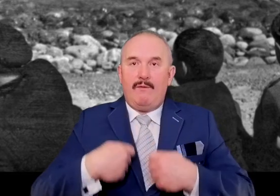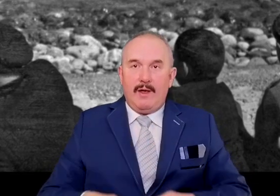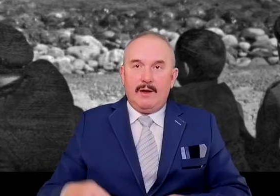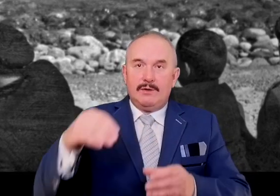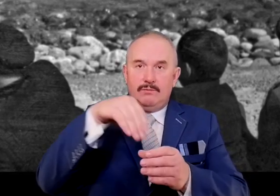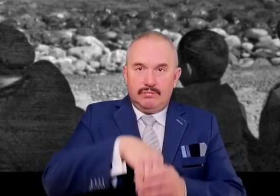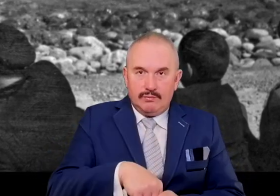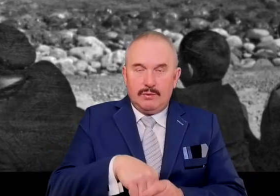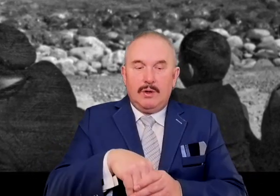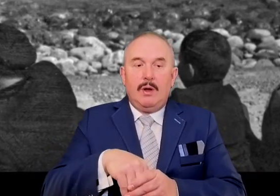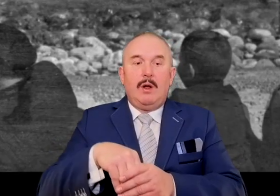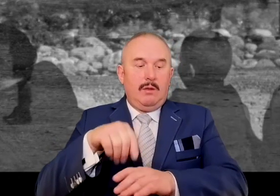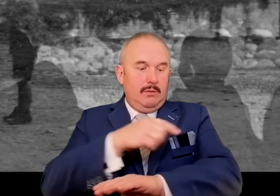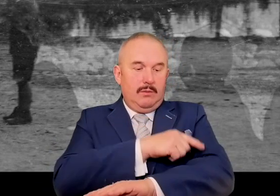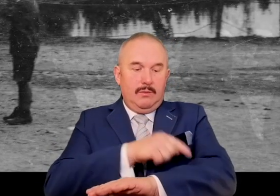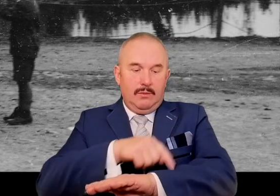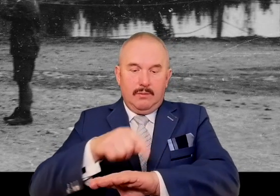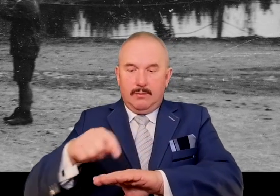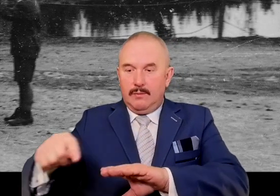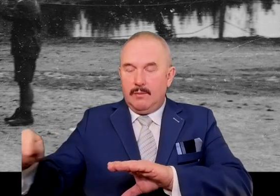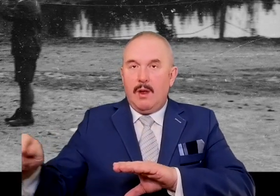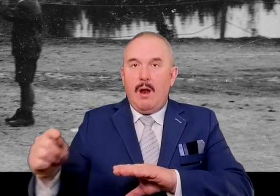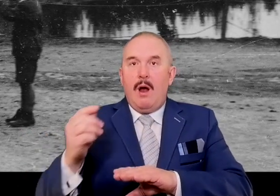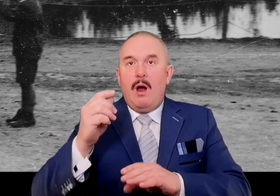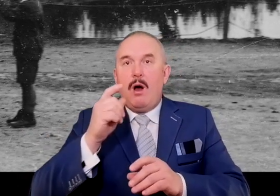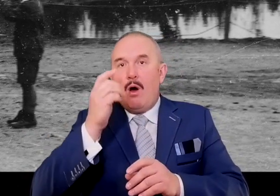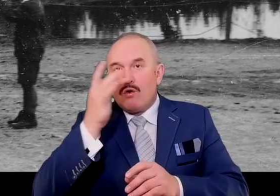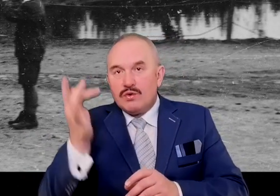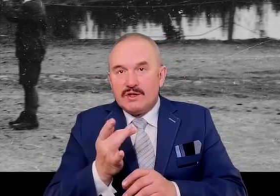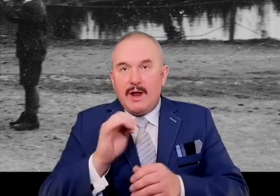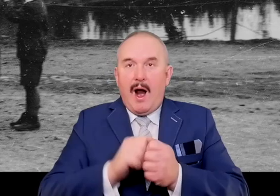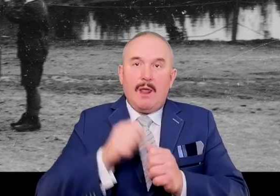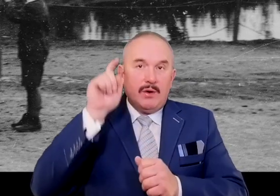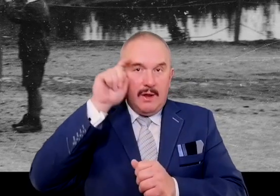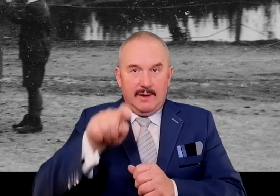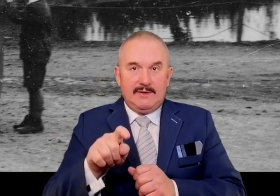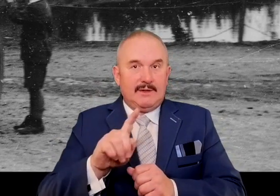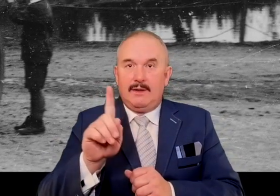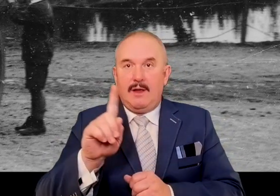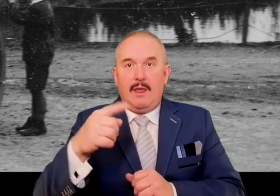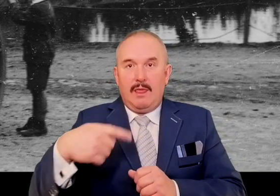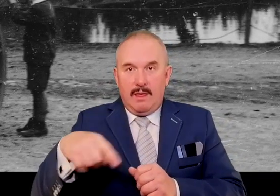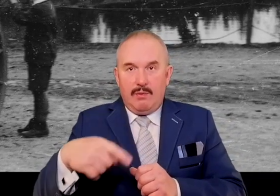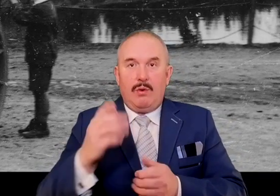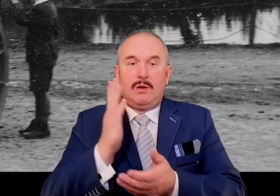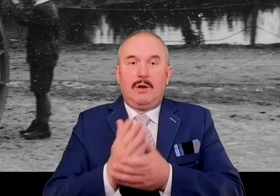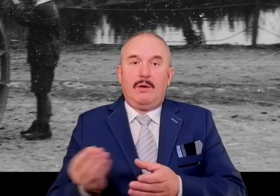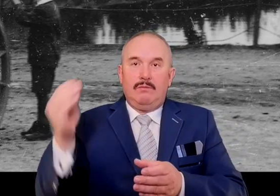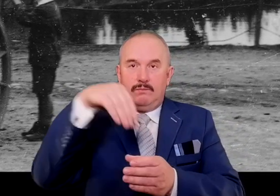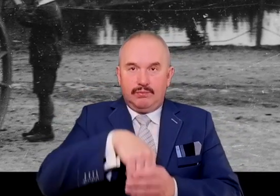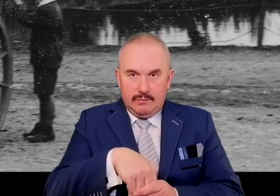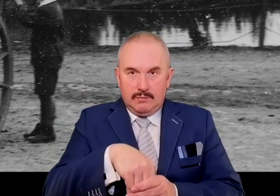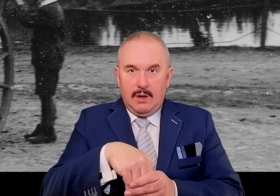w dosyć długiej linii brzegowej Prus czy Cesarstwa Niemieckiego,